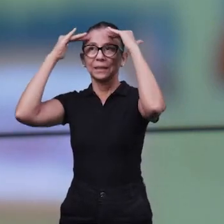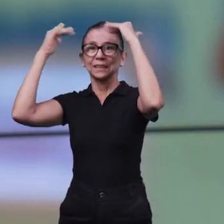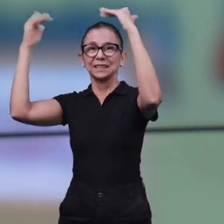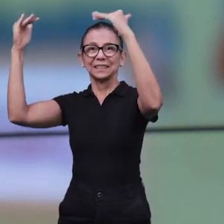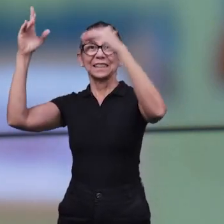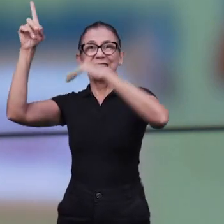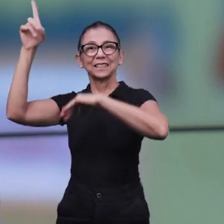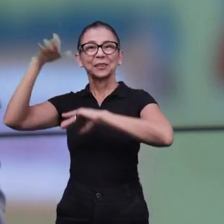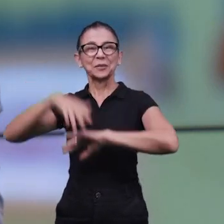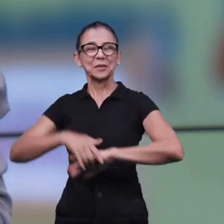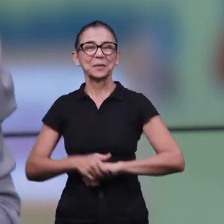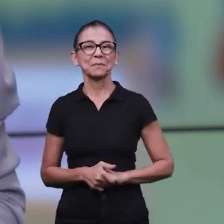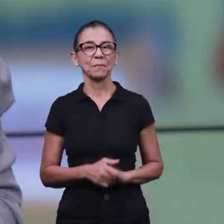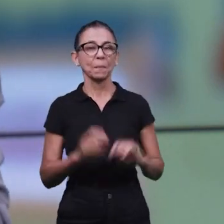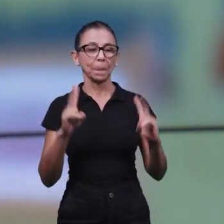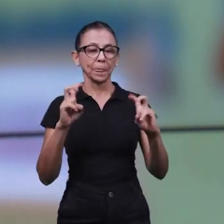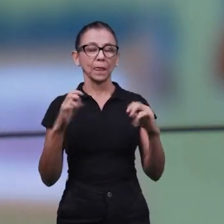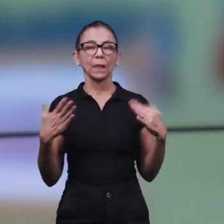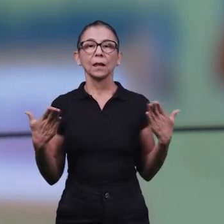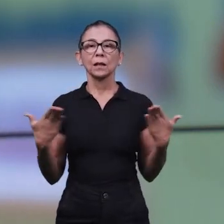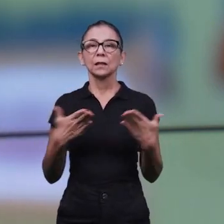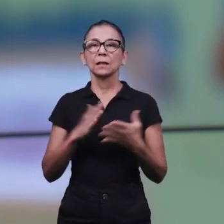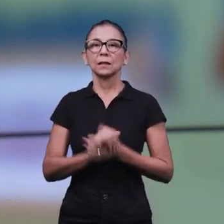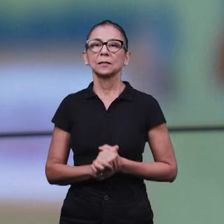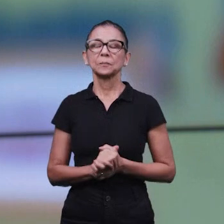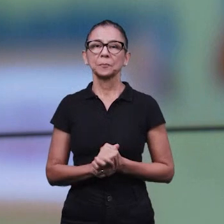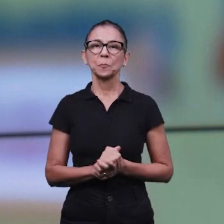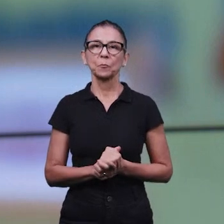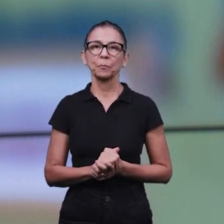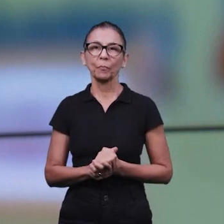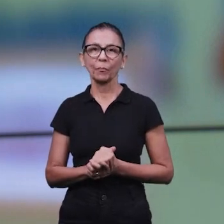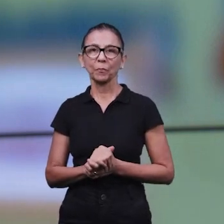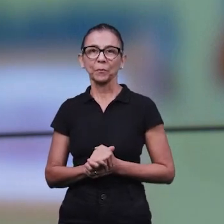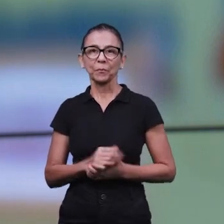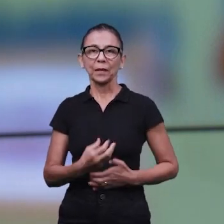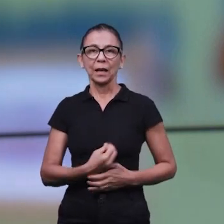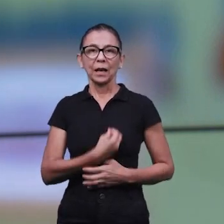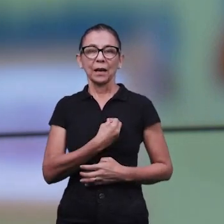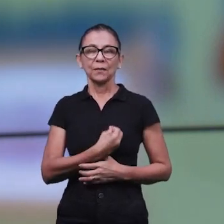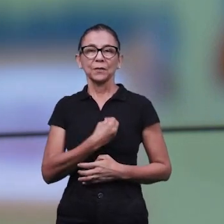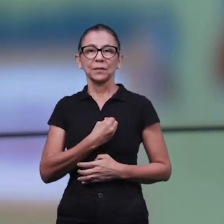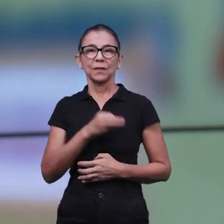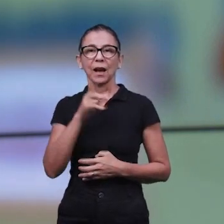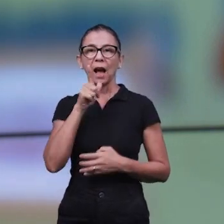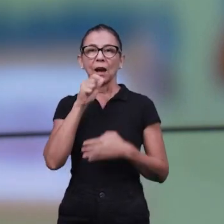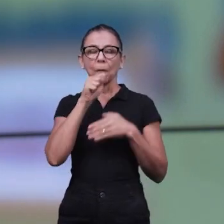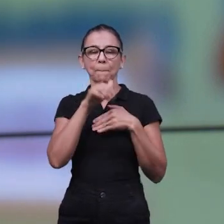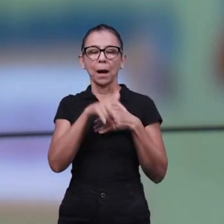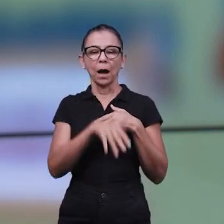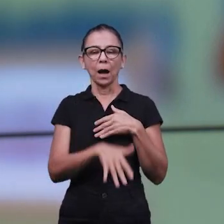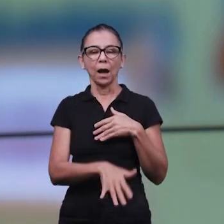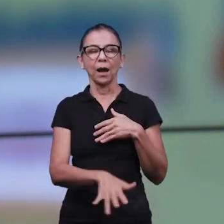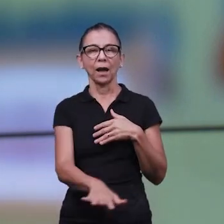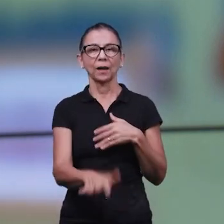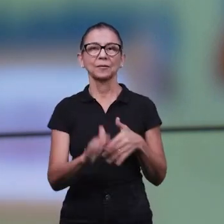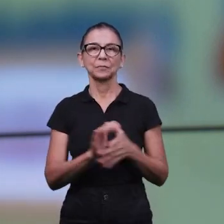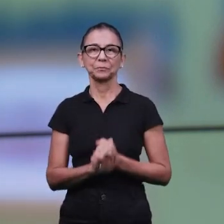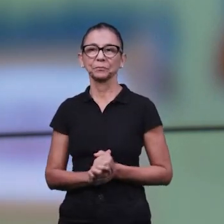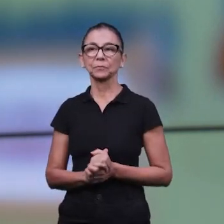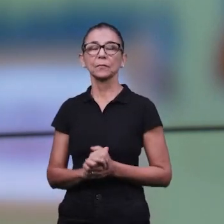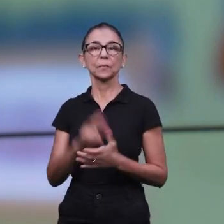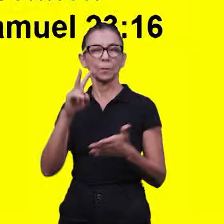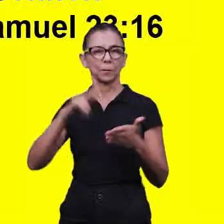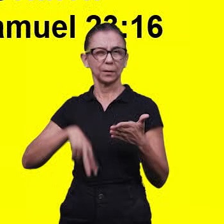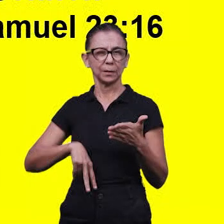Et dans ce sujet sur les vaillants de David, la thématique de notre étude aujourd'hui, c'est la source d'eau vive. Nous allons